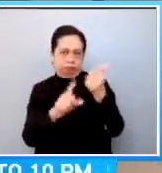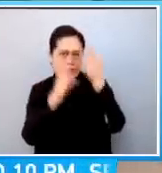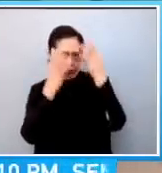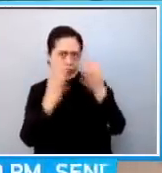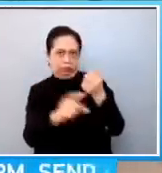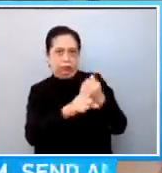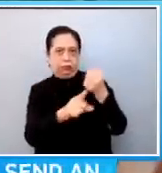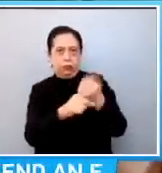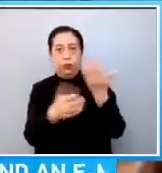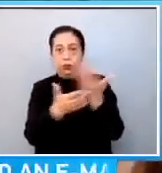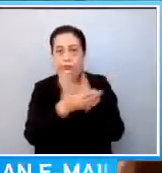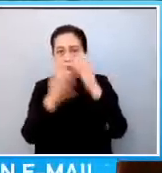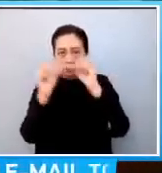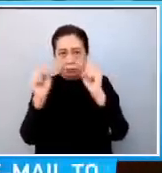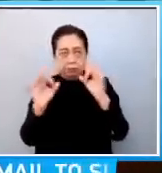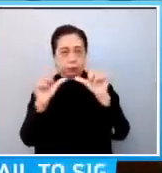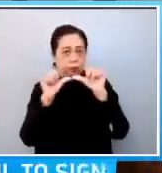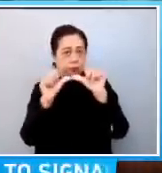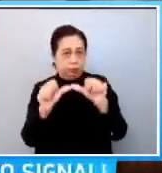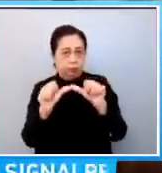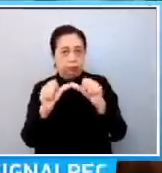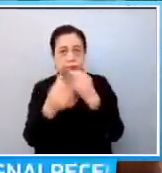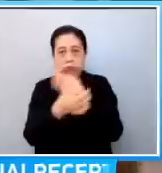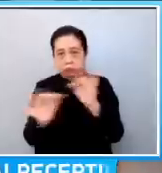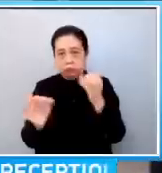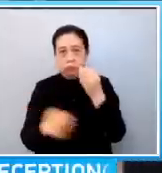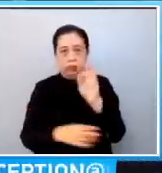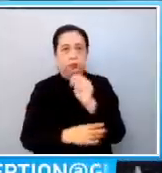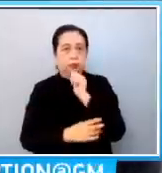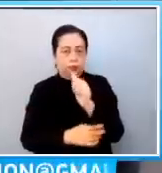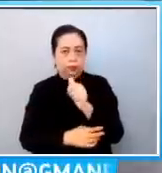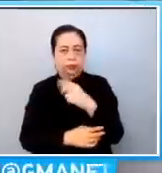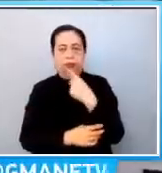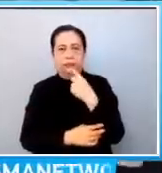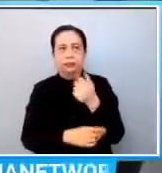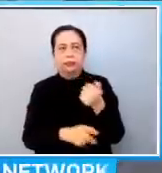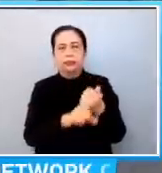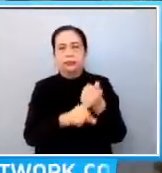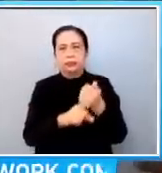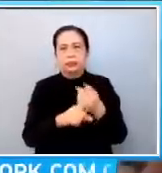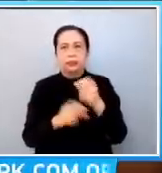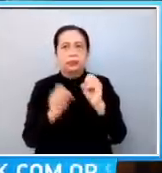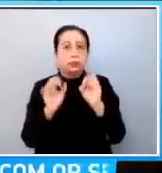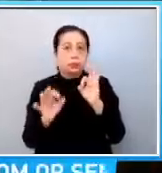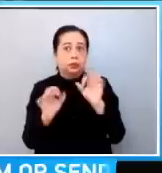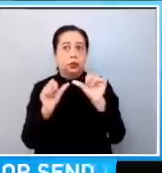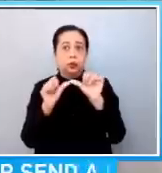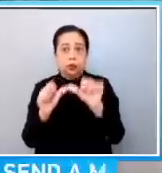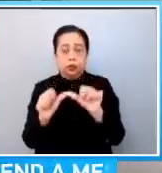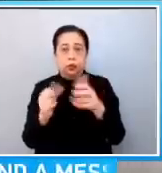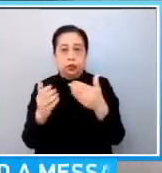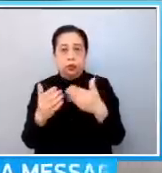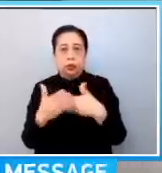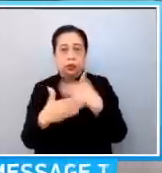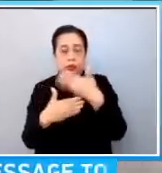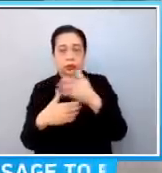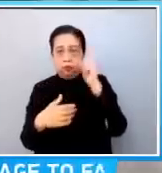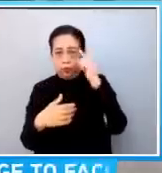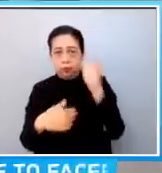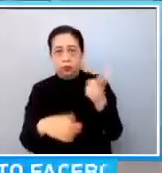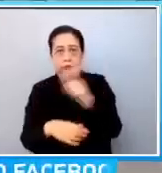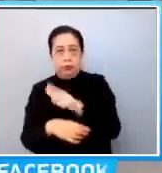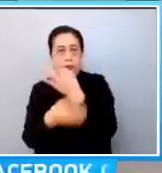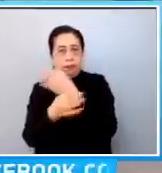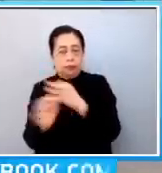mga libreng sakay na ito. Ayon kay Director Cason, Connie and Raffy, ay kung itutuloy ng bagong administrasyon ng mga libreng sakay program,